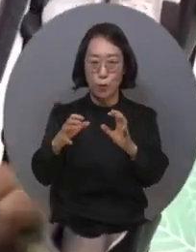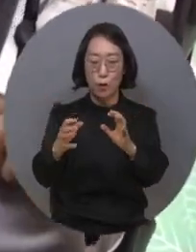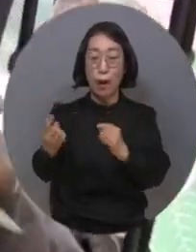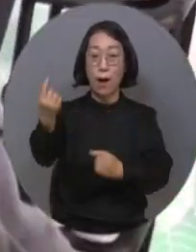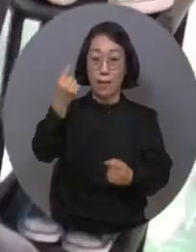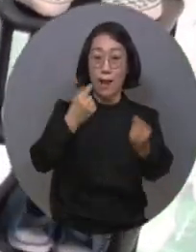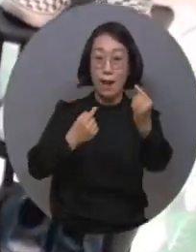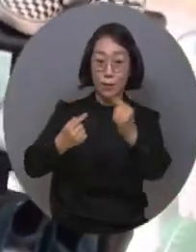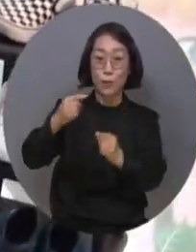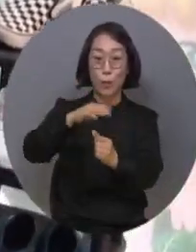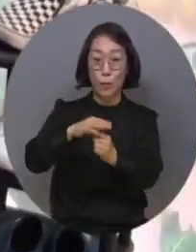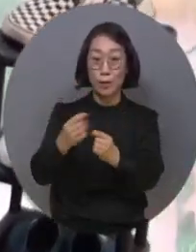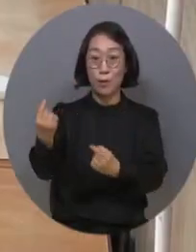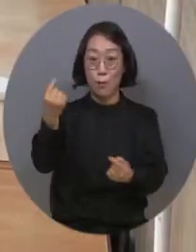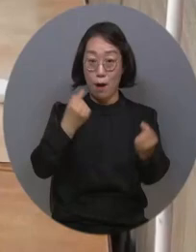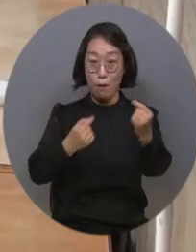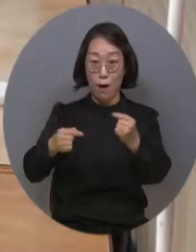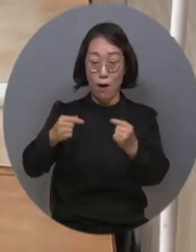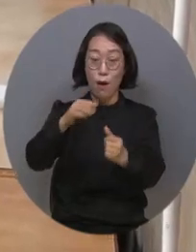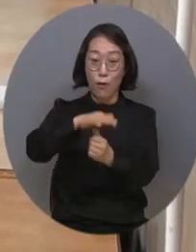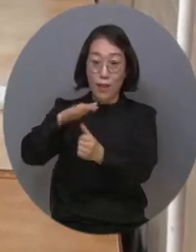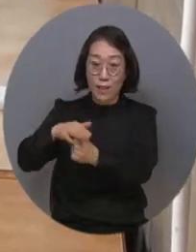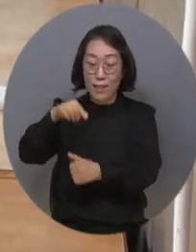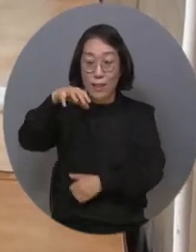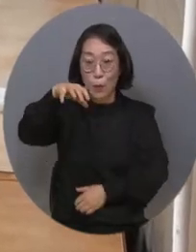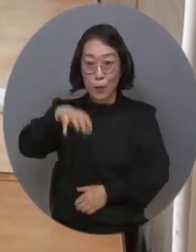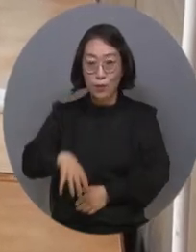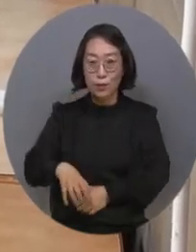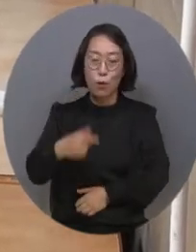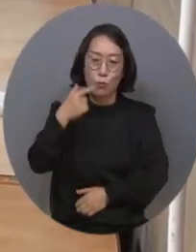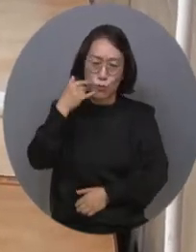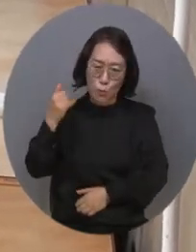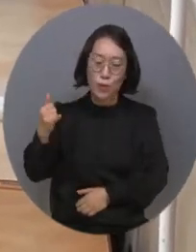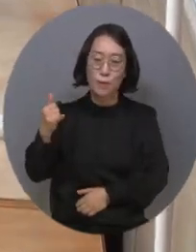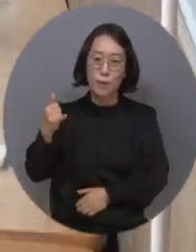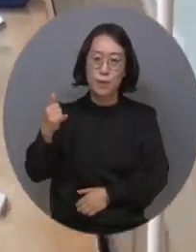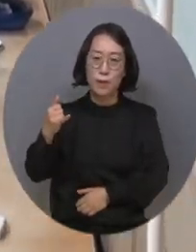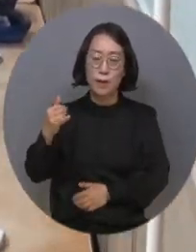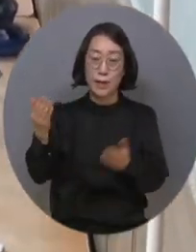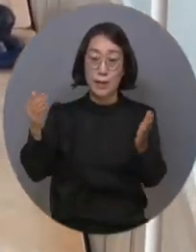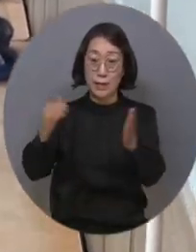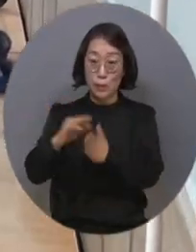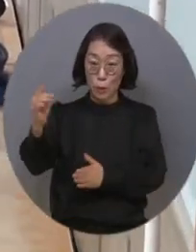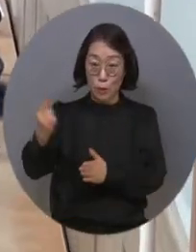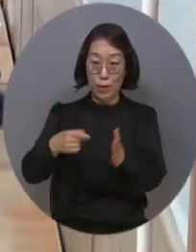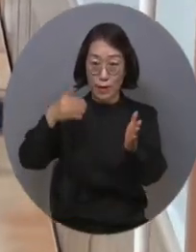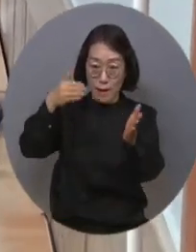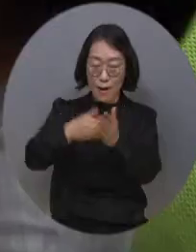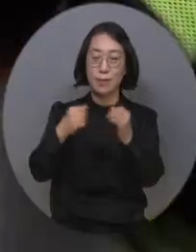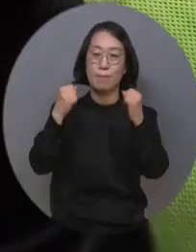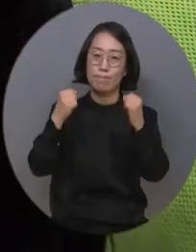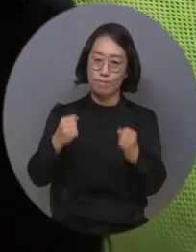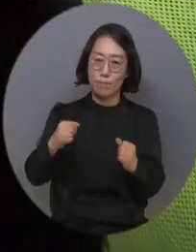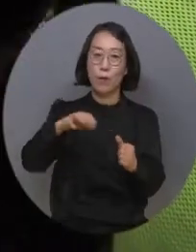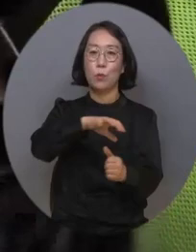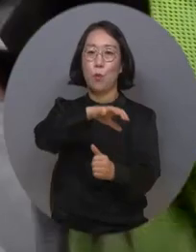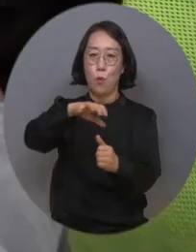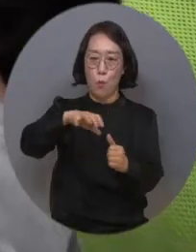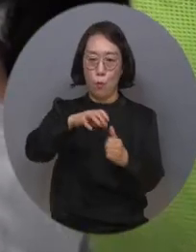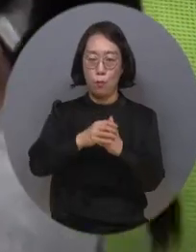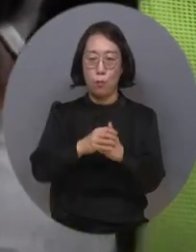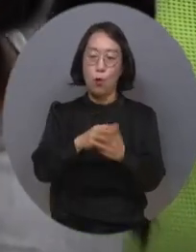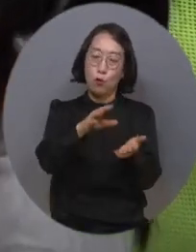센터로 들어섭니다 센터 어린이들은 이곳에서 부모님들이 퇴근할 때까지 시간을 보냅니다 숙제를 하기도